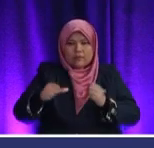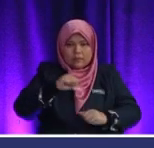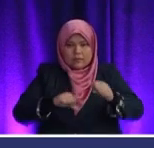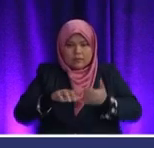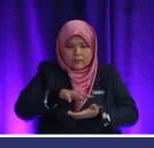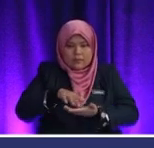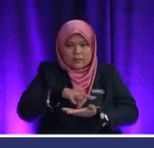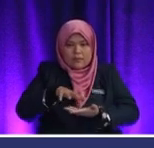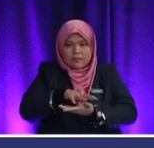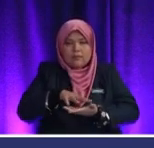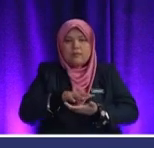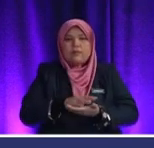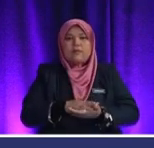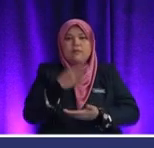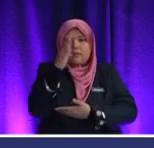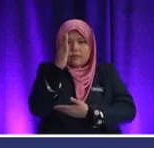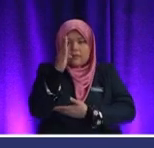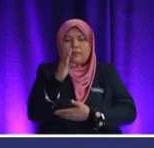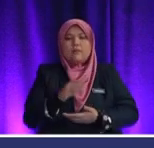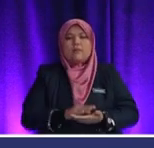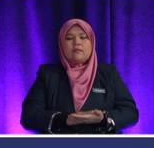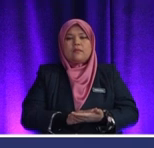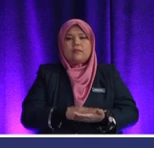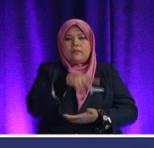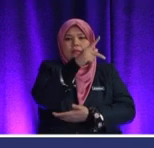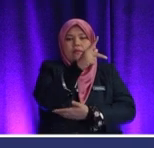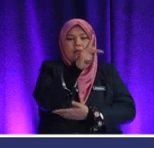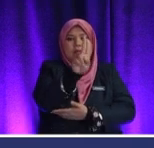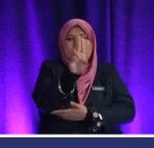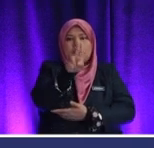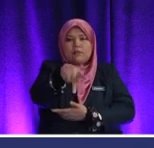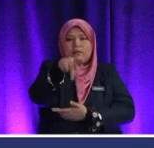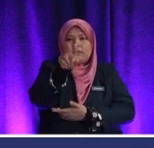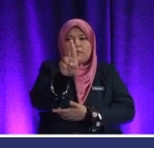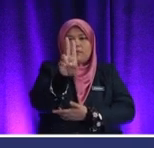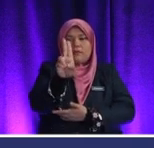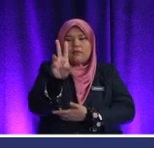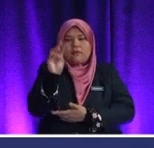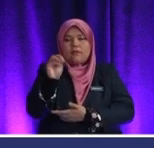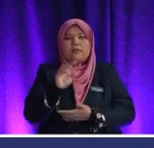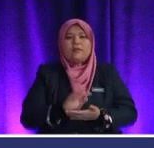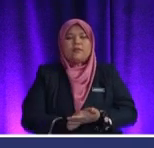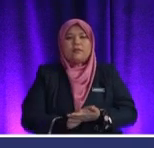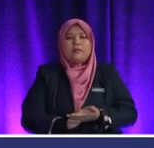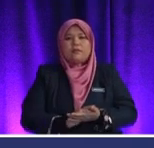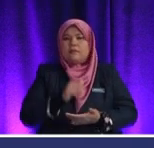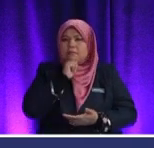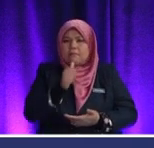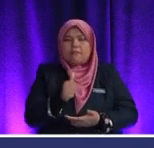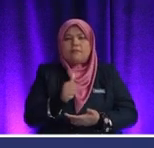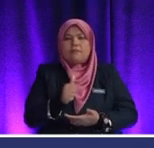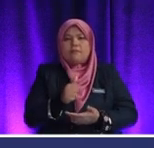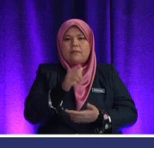ditampilkan yang biru tuh adalah larutan kumpul2 sulfat ah Hai yang buka ini troli ada juga